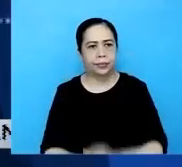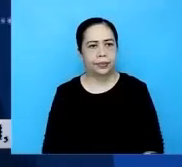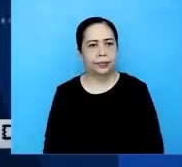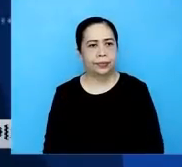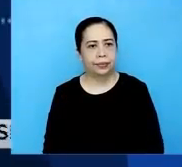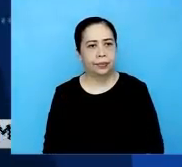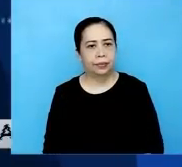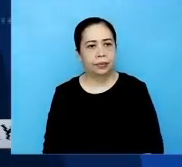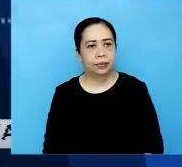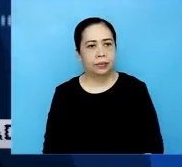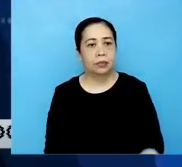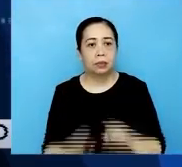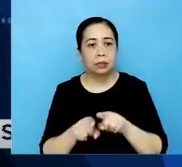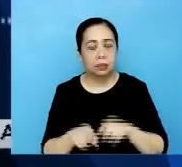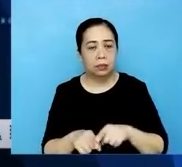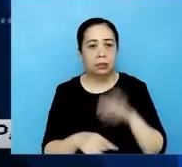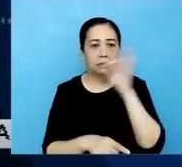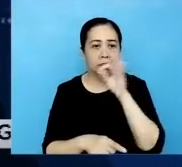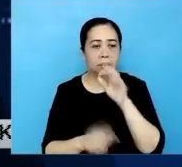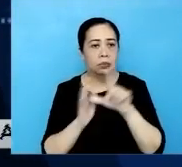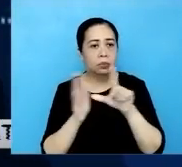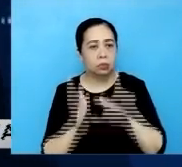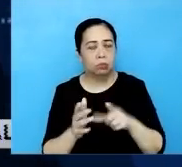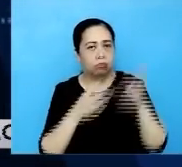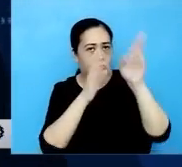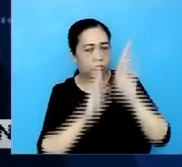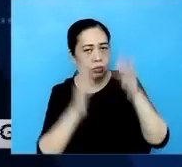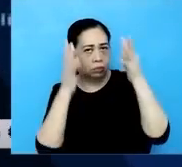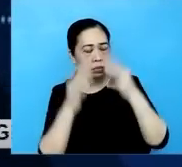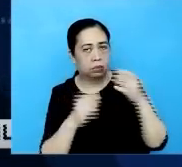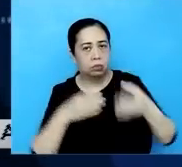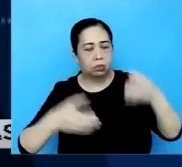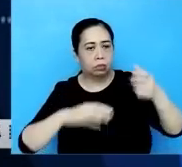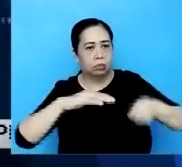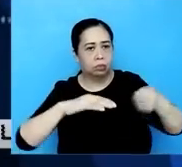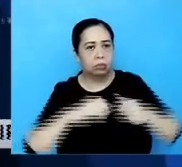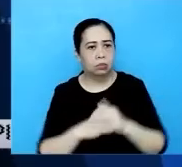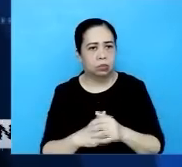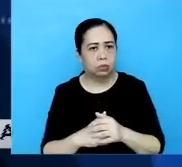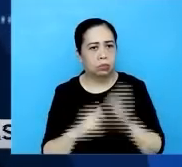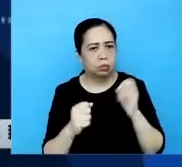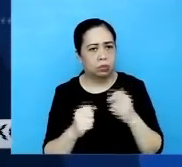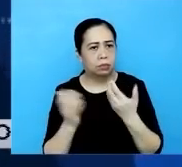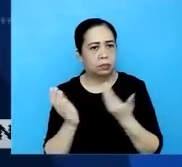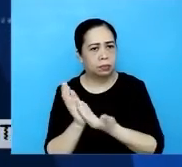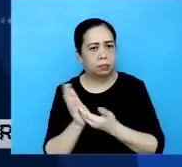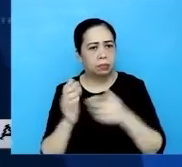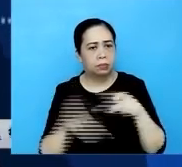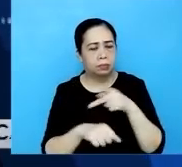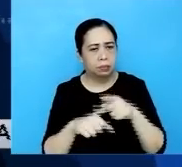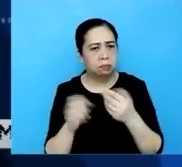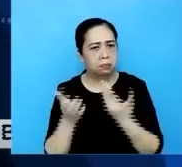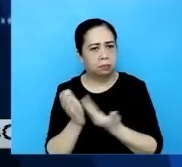isang Pilipinong abogado, no, rinirespeto natin ang desisyon ng hukuman. Sana ito ay magiging ebensya na dito sa Pilipinas, gumagana